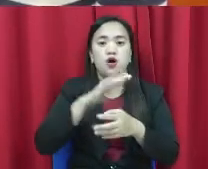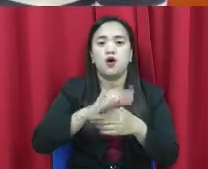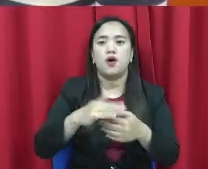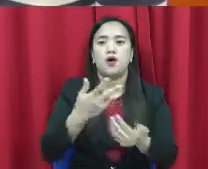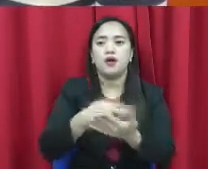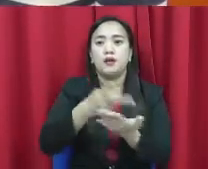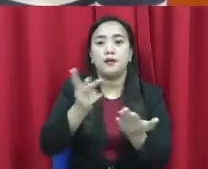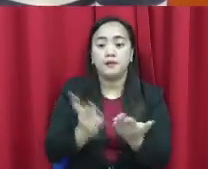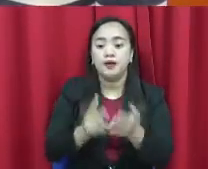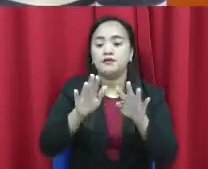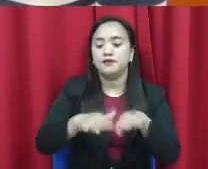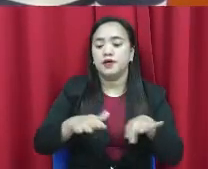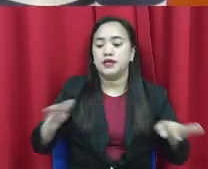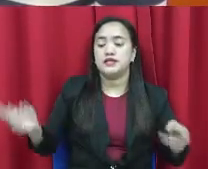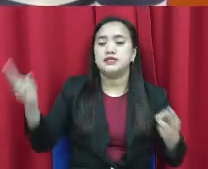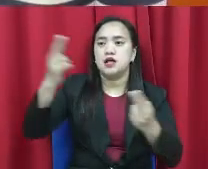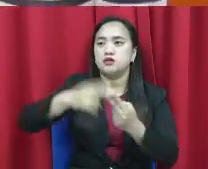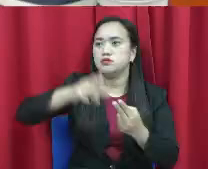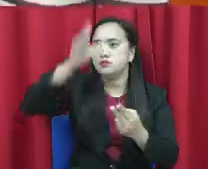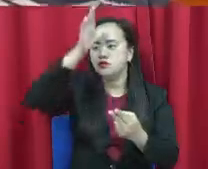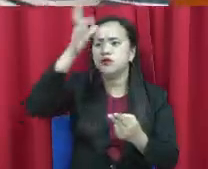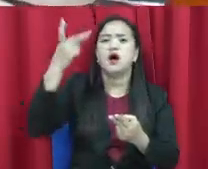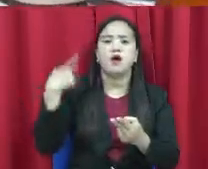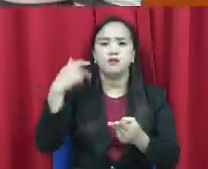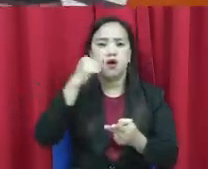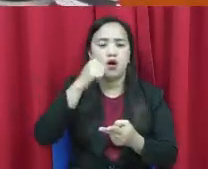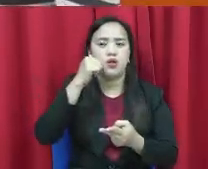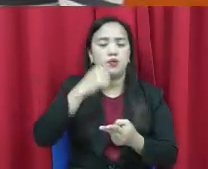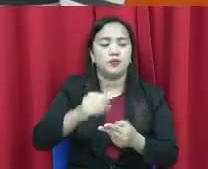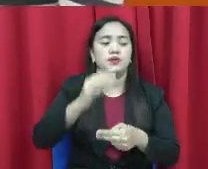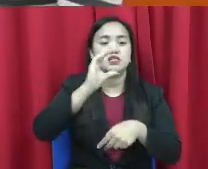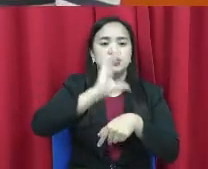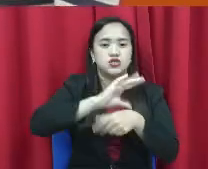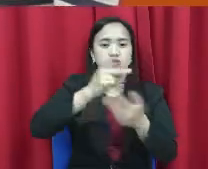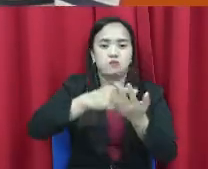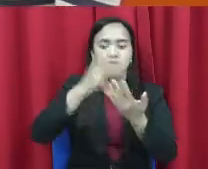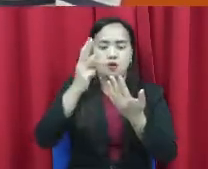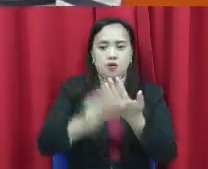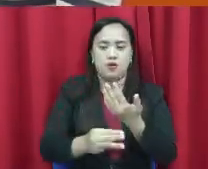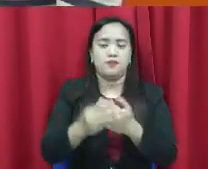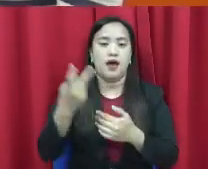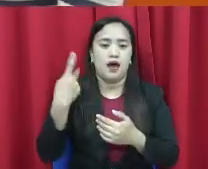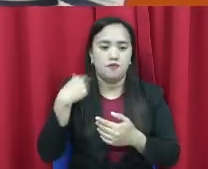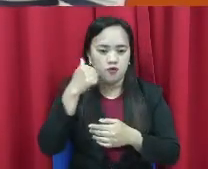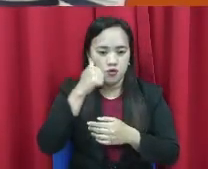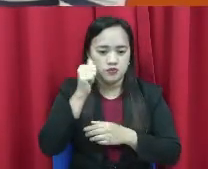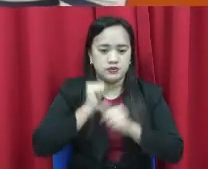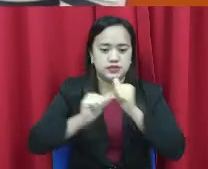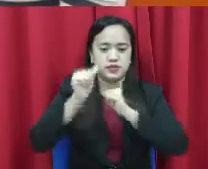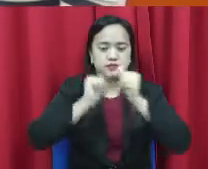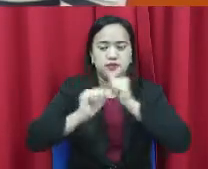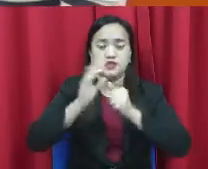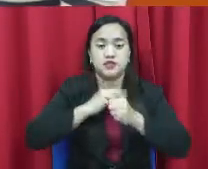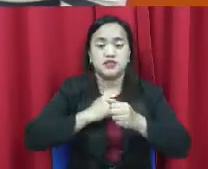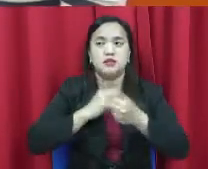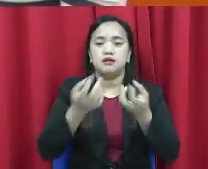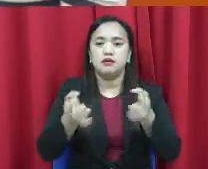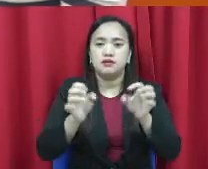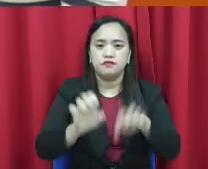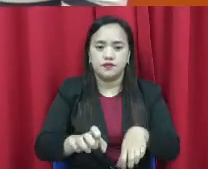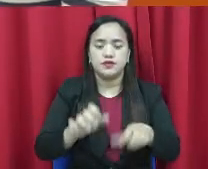ah ah ano may mga may mga ano activities at events na